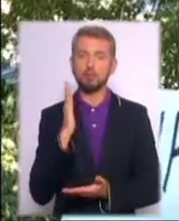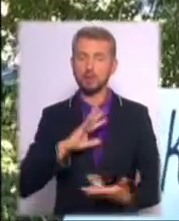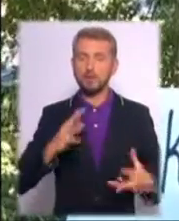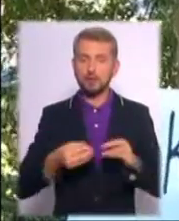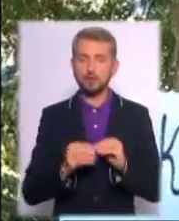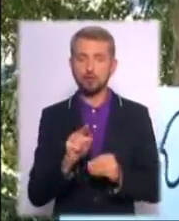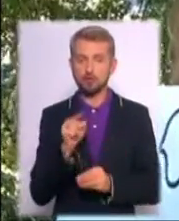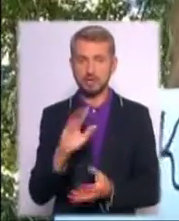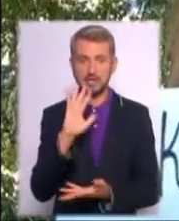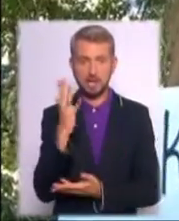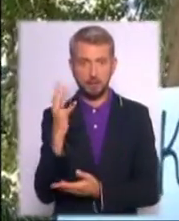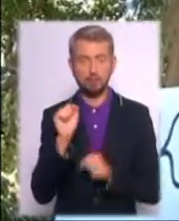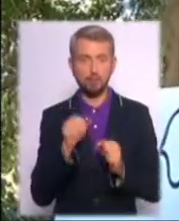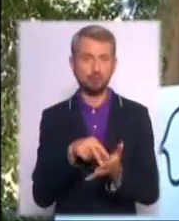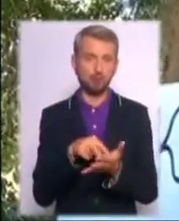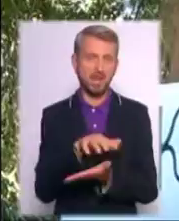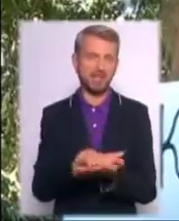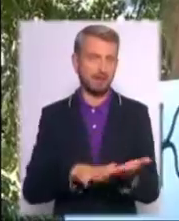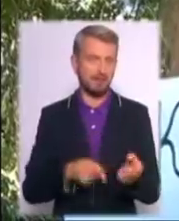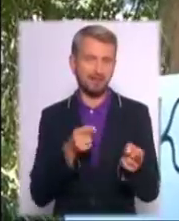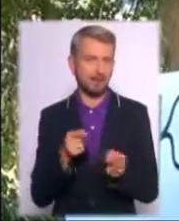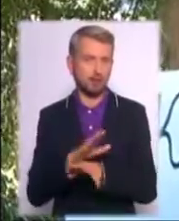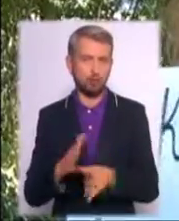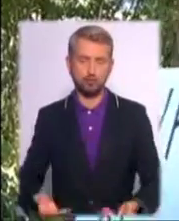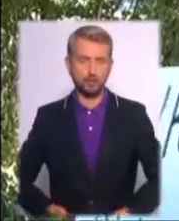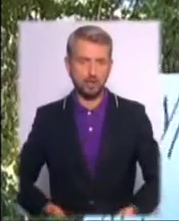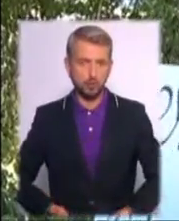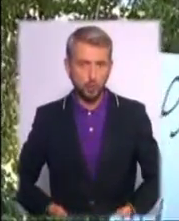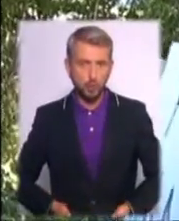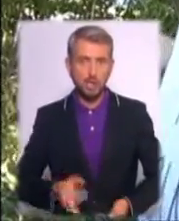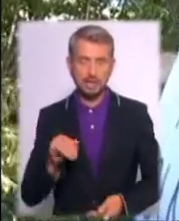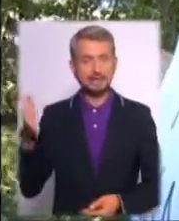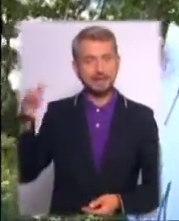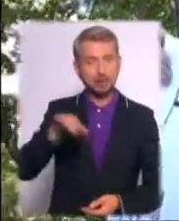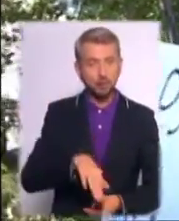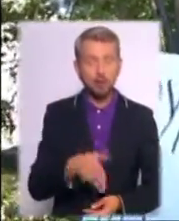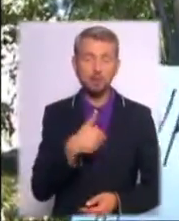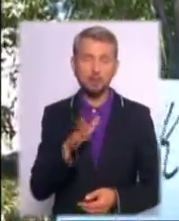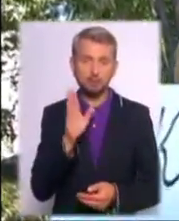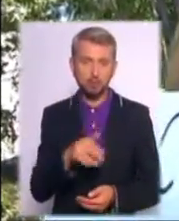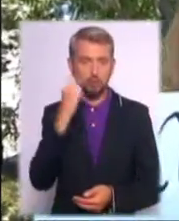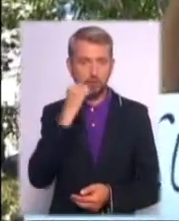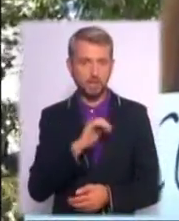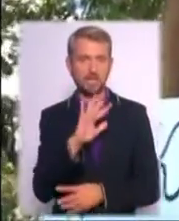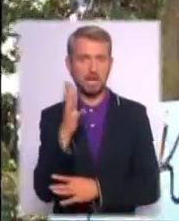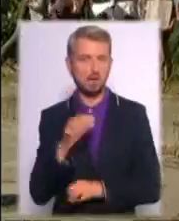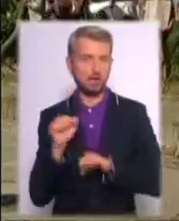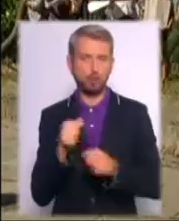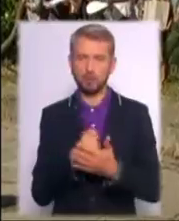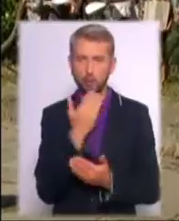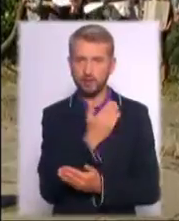що вони можуть стояти і далі не загрожують життю і схилу, то ми будемо старі дерева відстоювати до